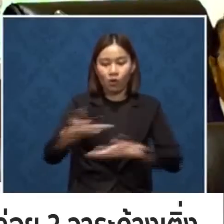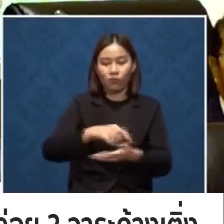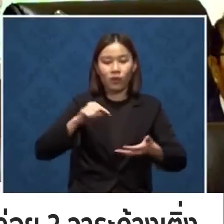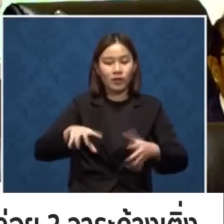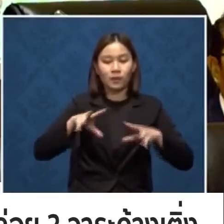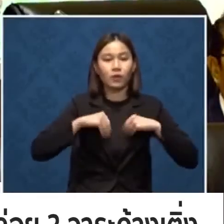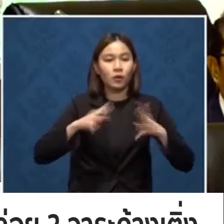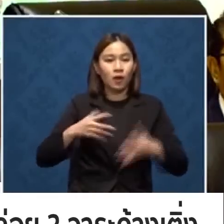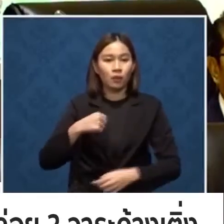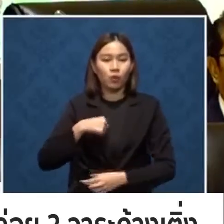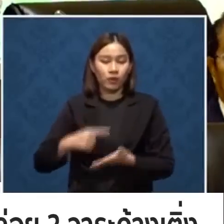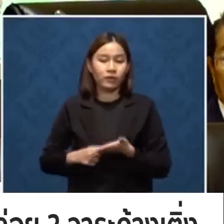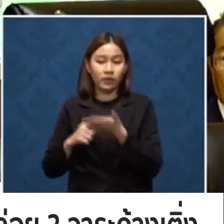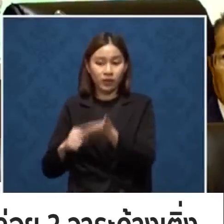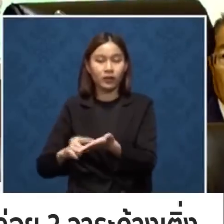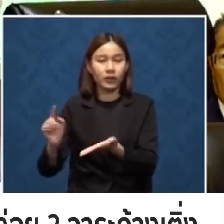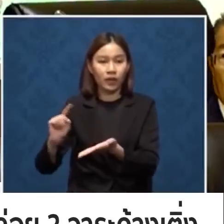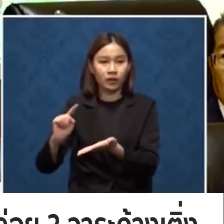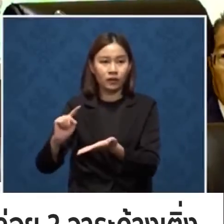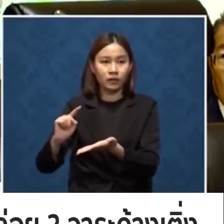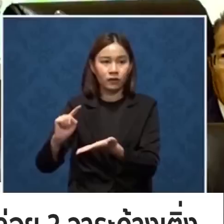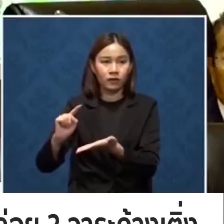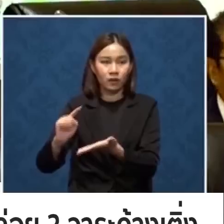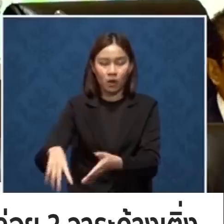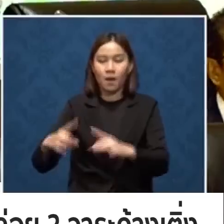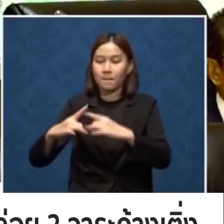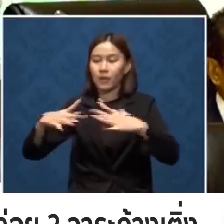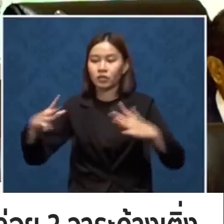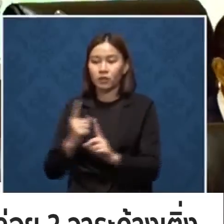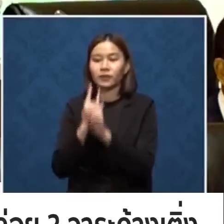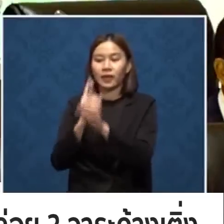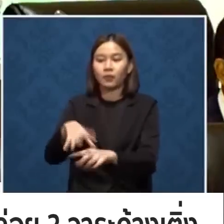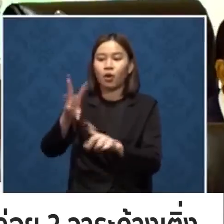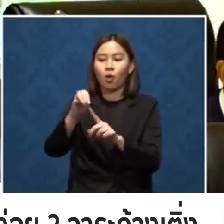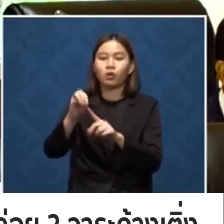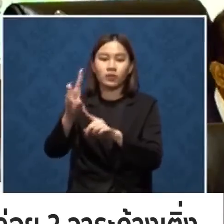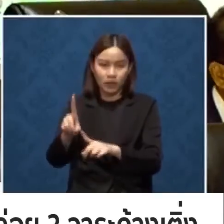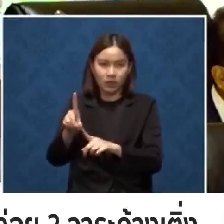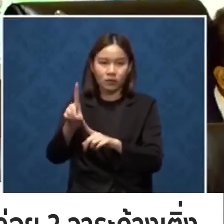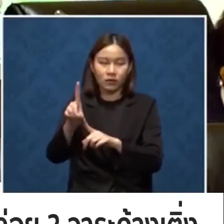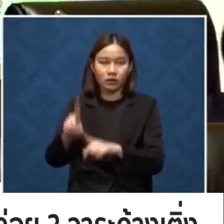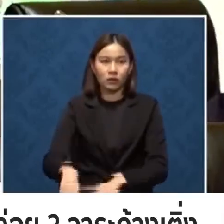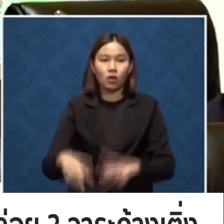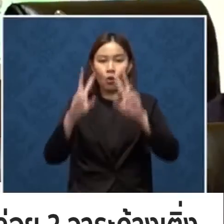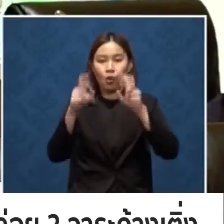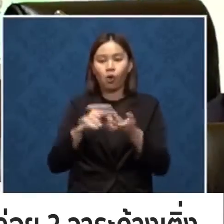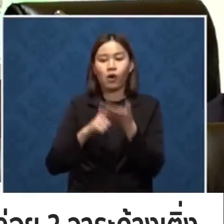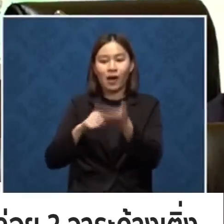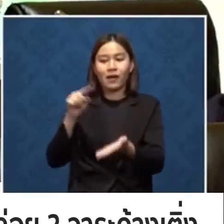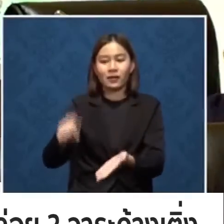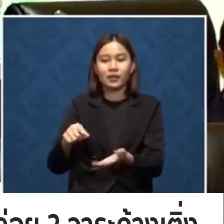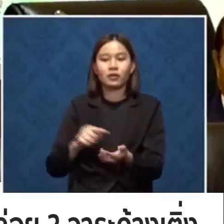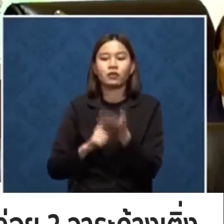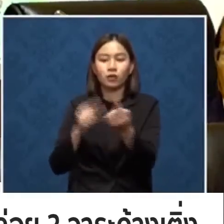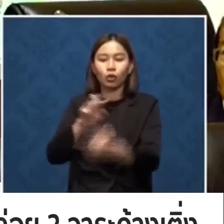อบผมจึงขอเสนอญัตติที่ไม่เห็นด้วยตามข้อ61นะครับว่าญัตติดังกล่าวไม่สามารถเสนอต่อส